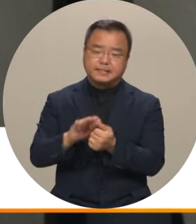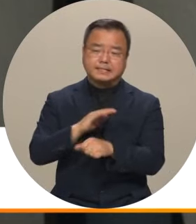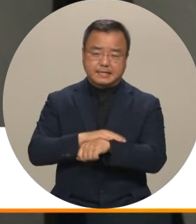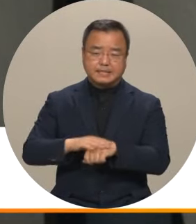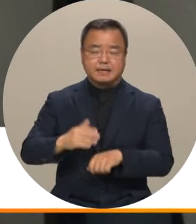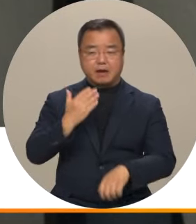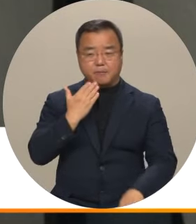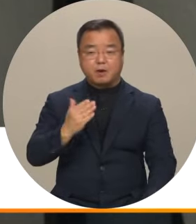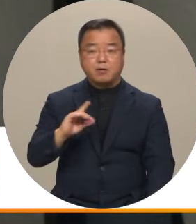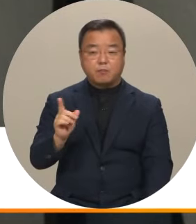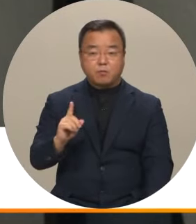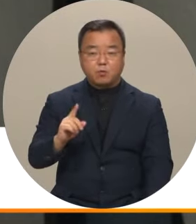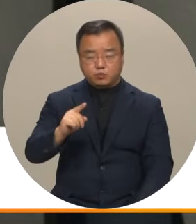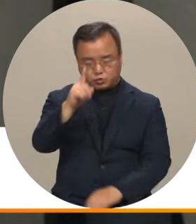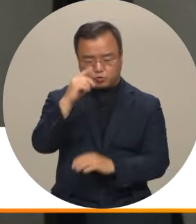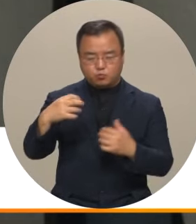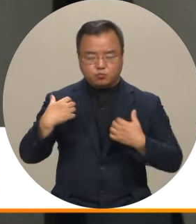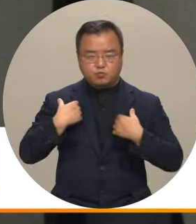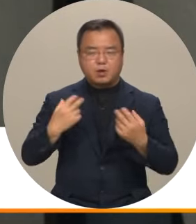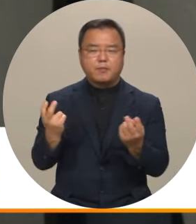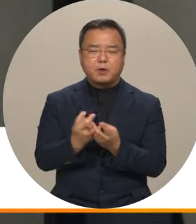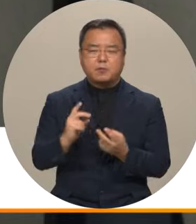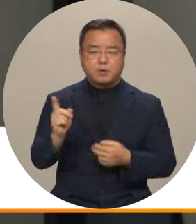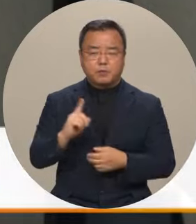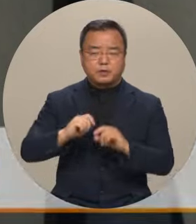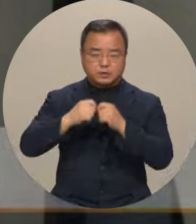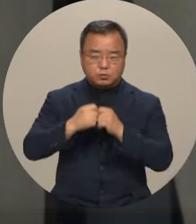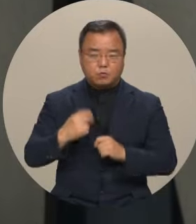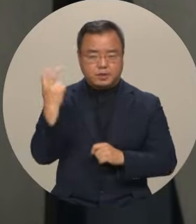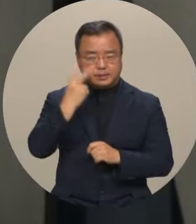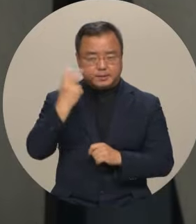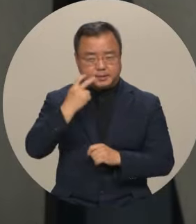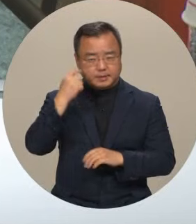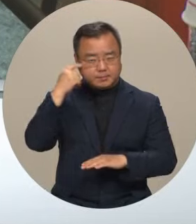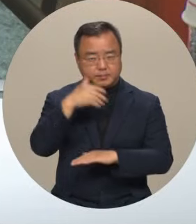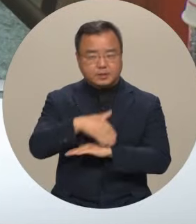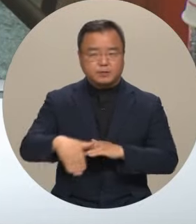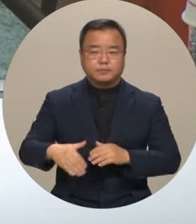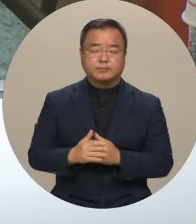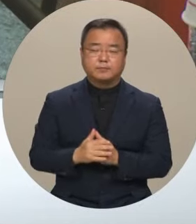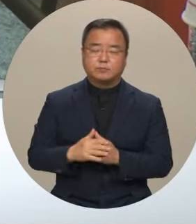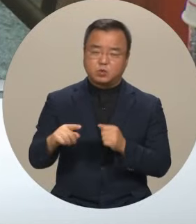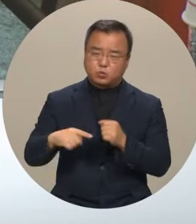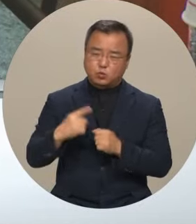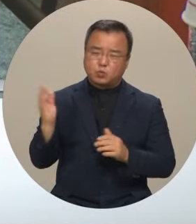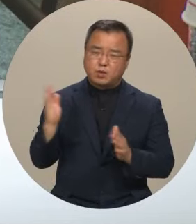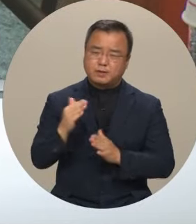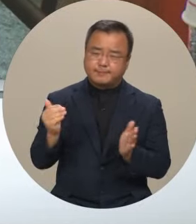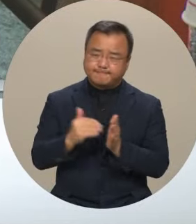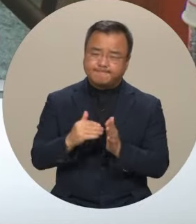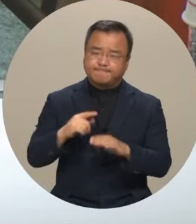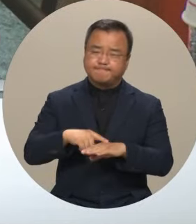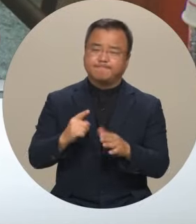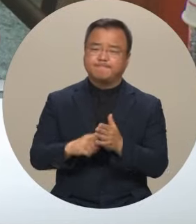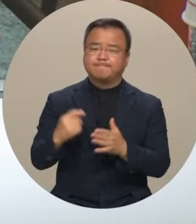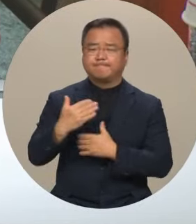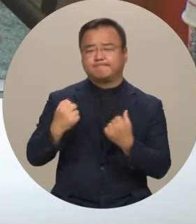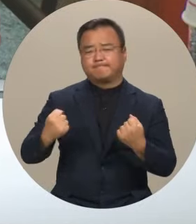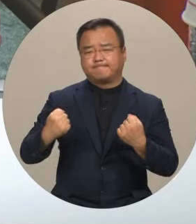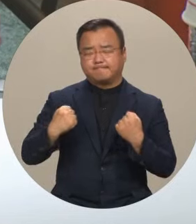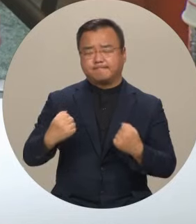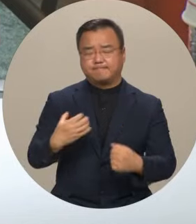대책은 무엇인지 꼼꼼하게 살펴볼 예정입니다네 초등학생들까지 마음 건강의 위기를 겪고 있는 현실 정말